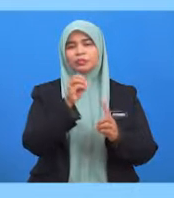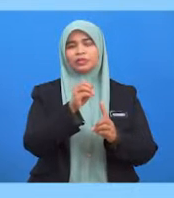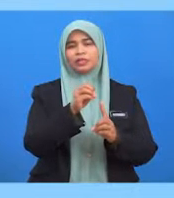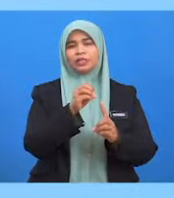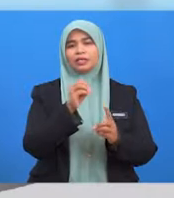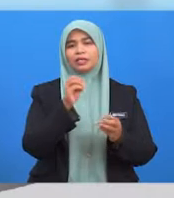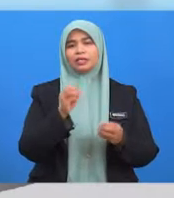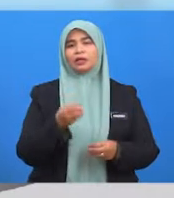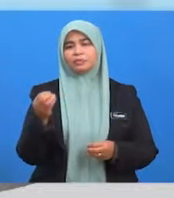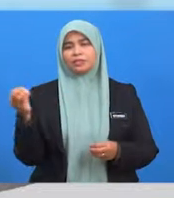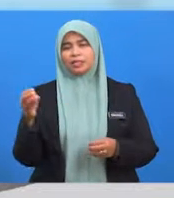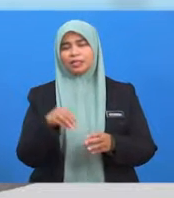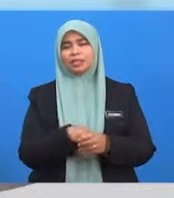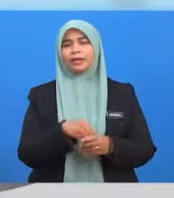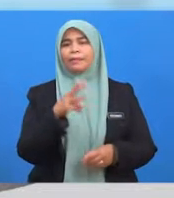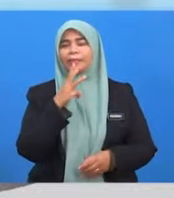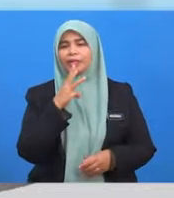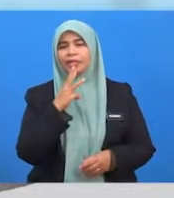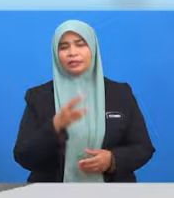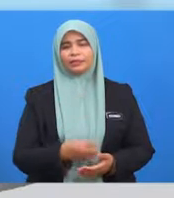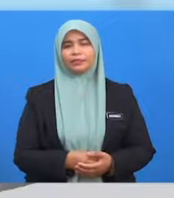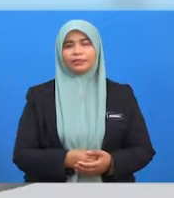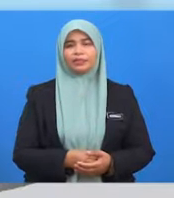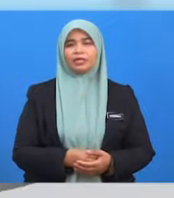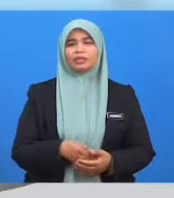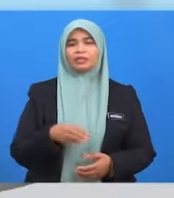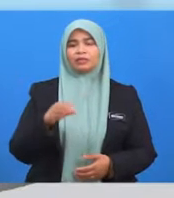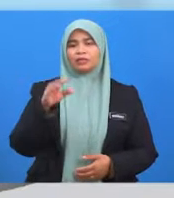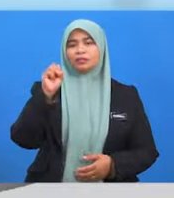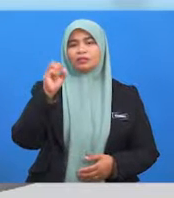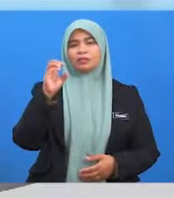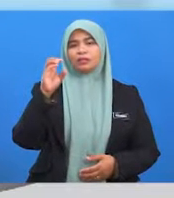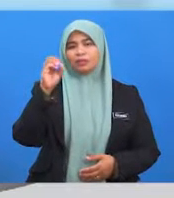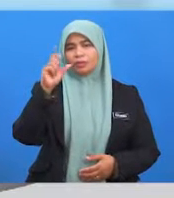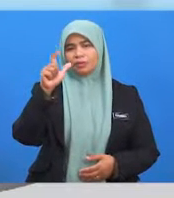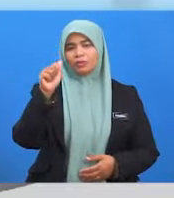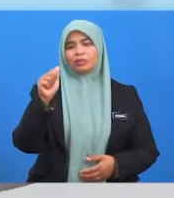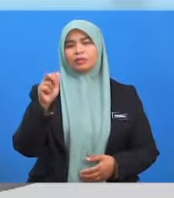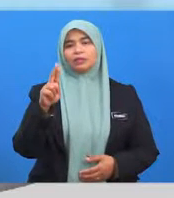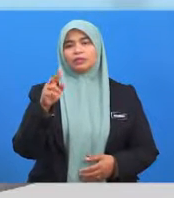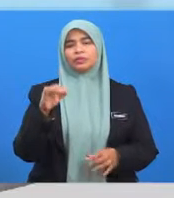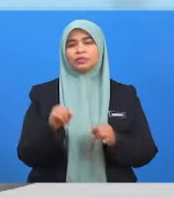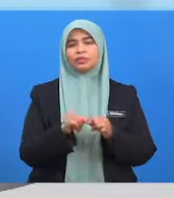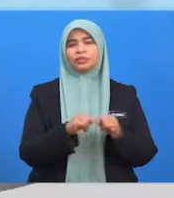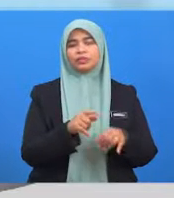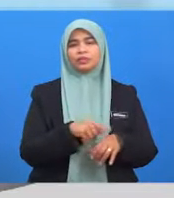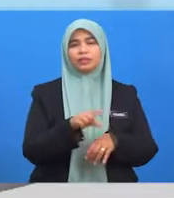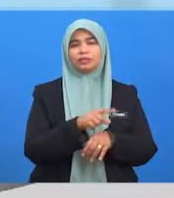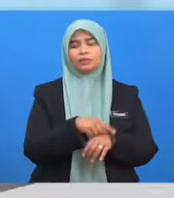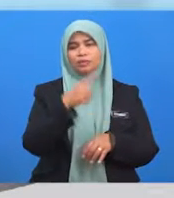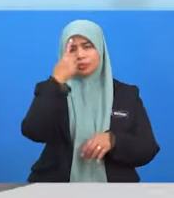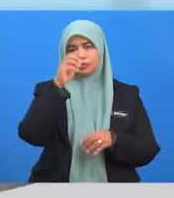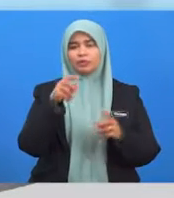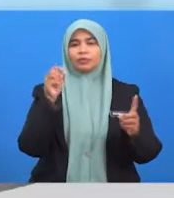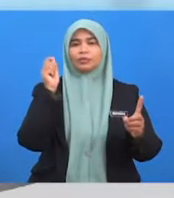air. Selain dari bidang ketenteraan, sonar juga sering digunakan untuk tujuan